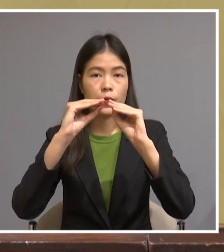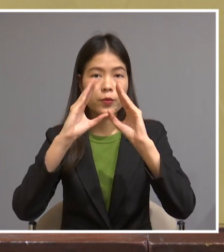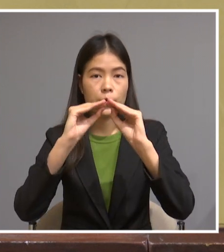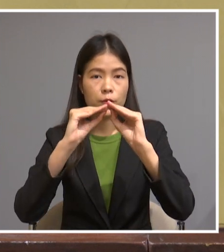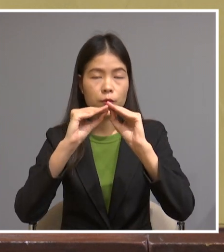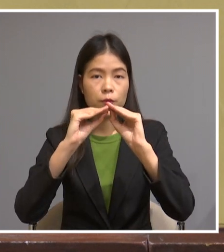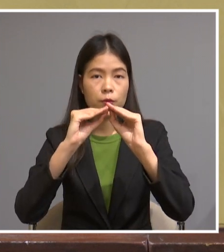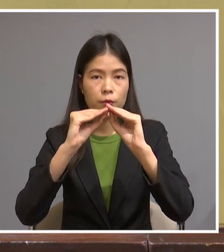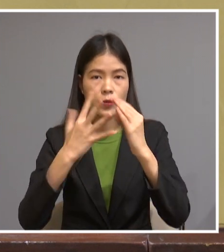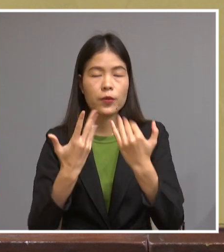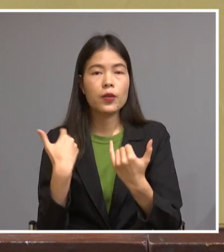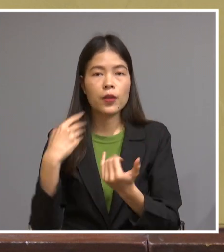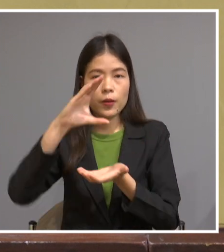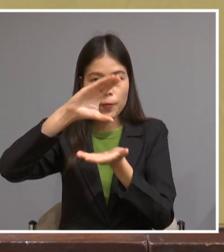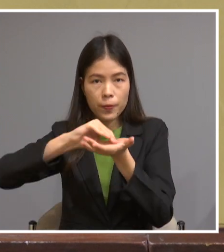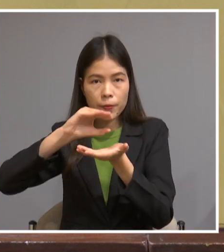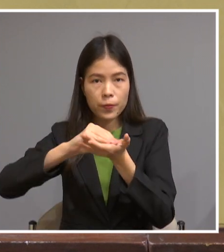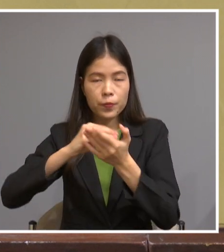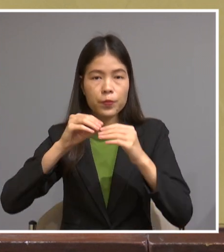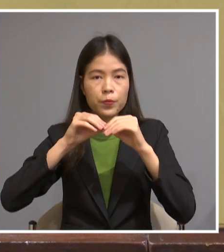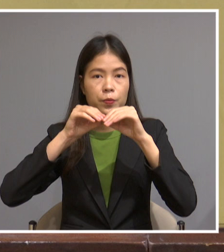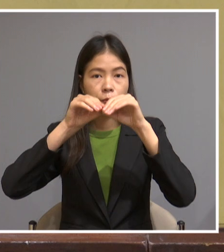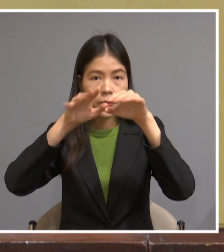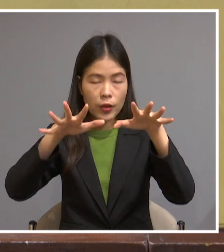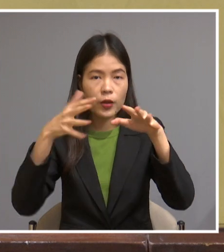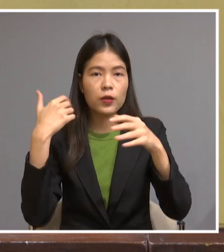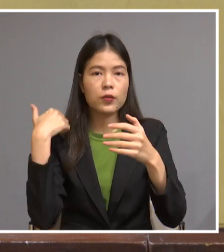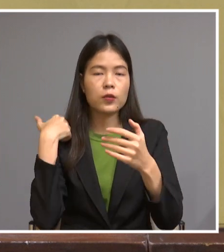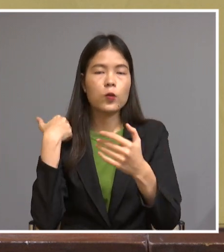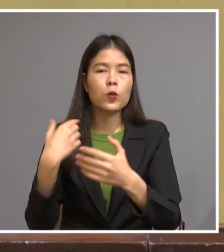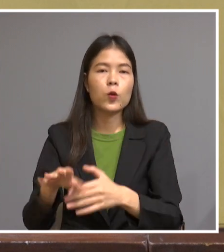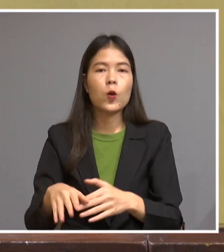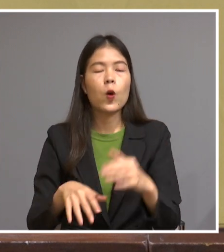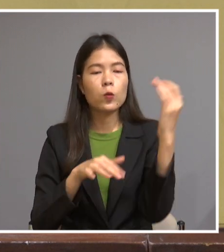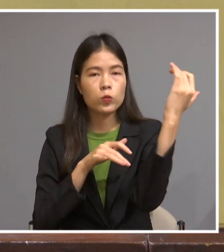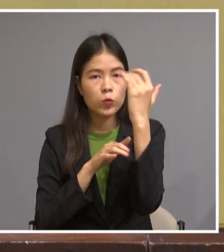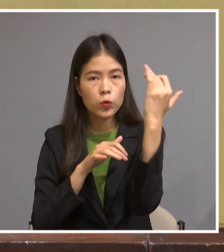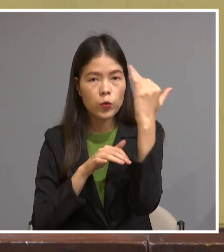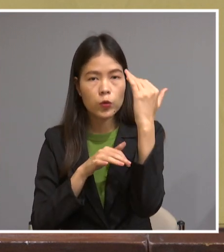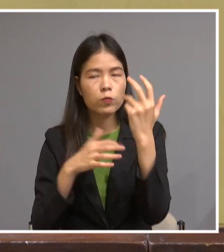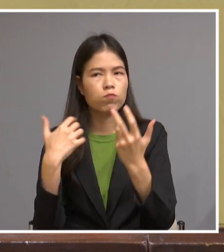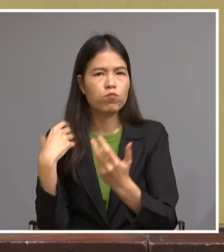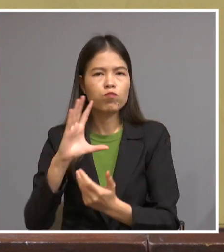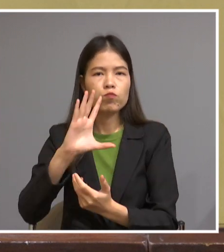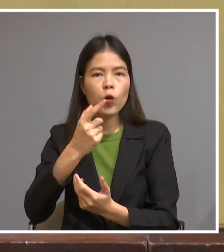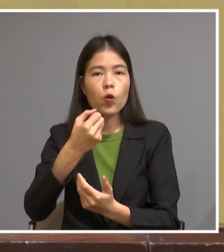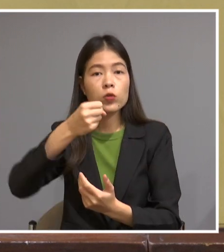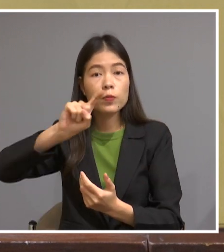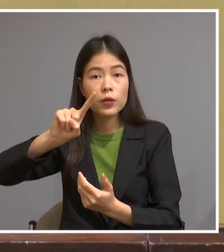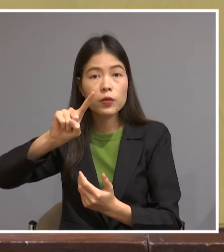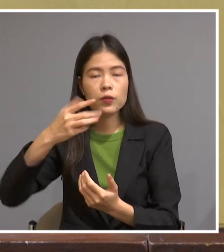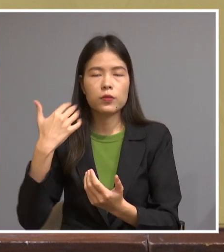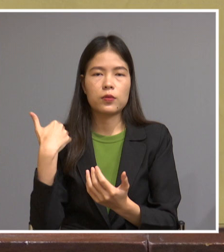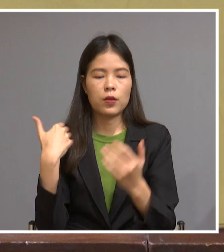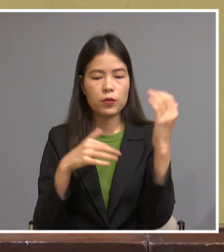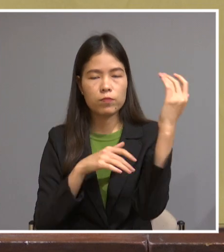ี้ก็จะมีการฉายออกทางช่องรัฐษฐาของพวกเรารสึกช่อง 10 ved ดวยมย ช่รัศภาณเยีว Buffalo